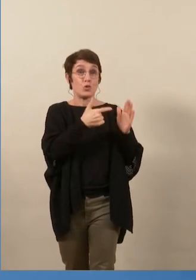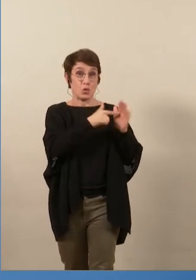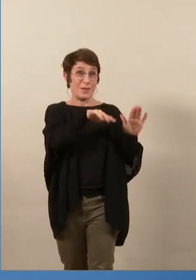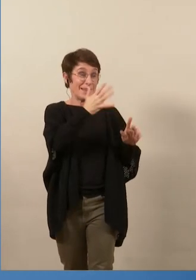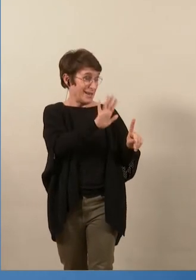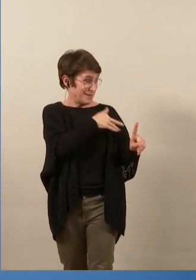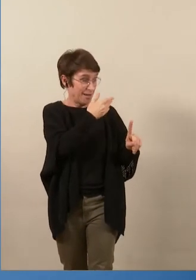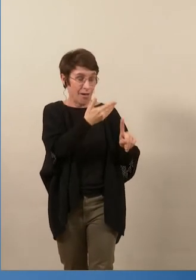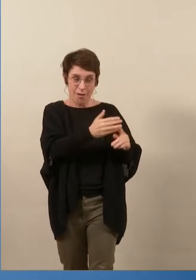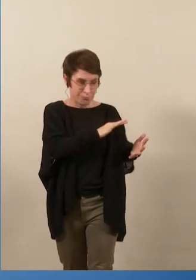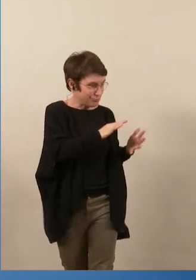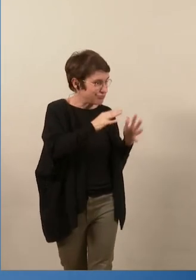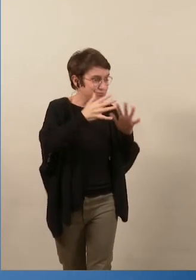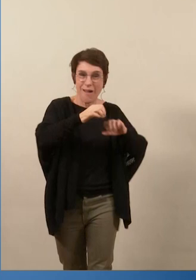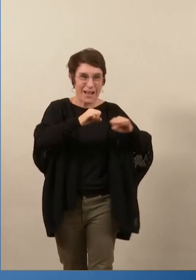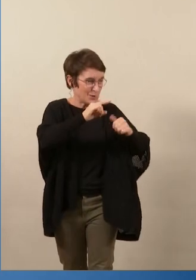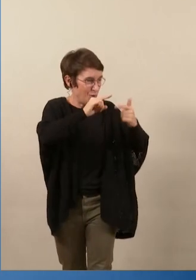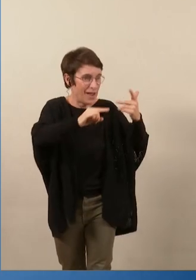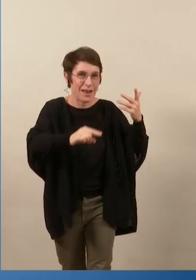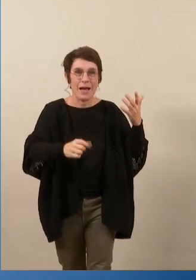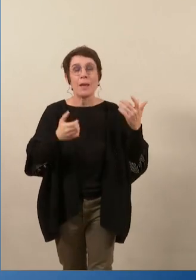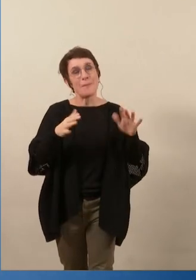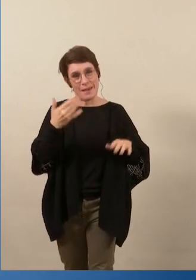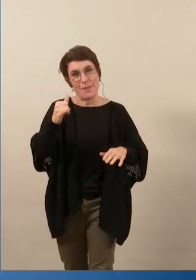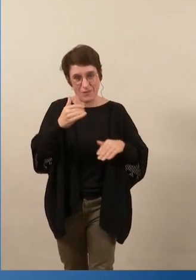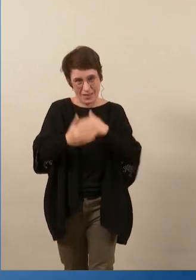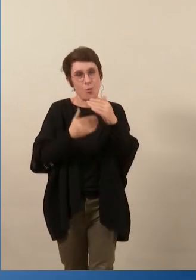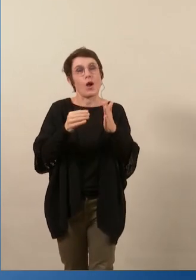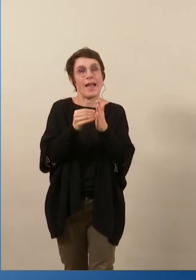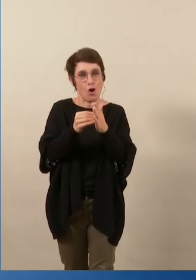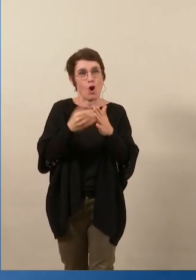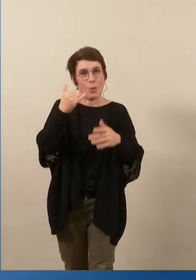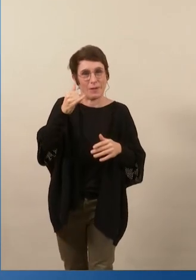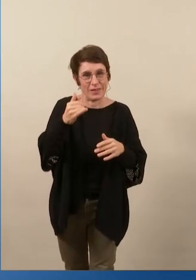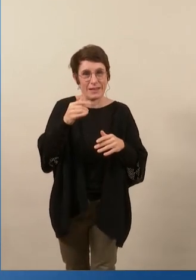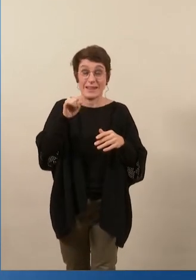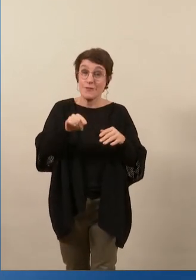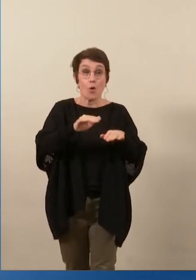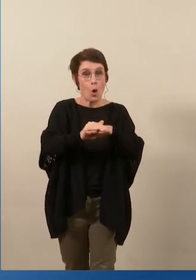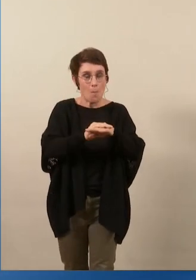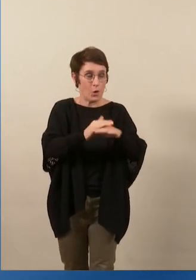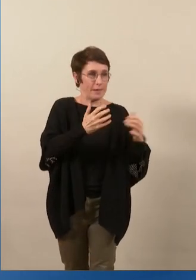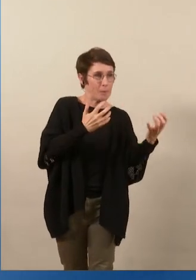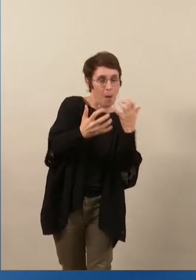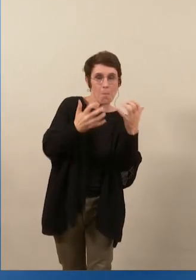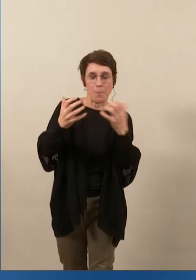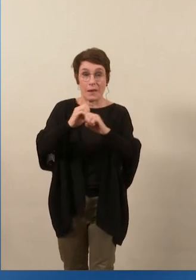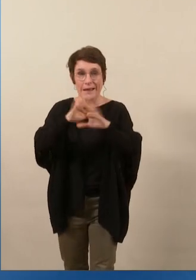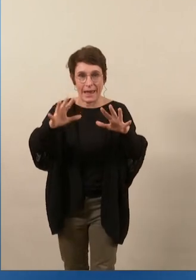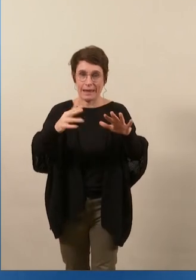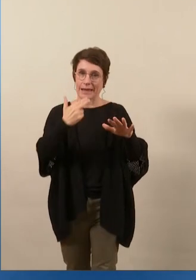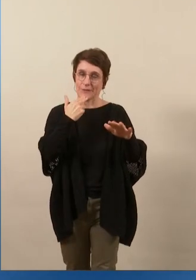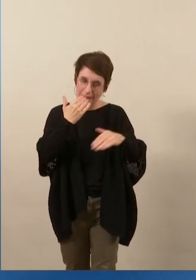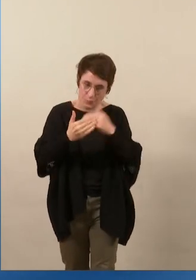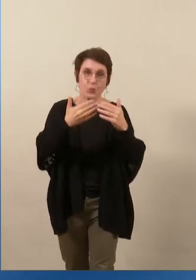nombreuses actions mais il y a encore vraiment matière à progression sur ce sujet pour rendre ces politiques encore plus visible lisiblebles et efficace et vous pourrez nous